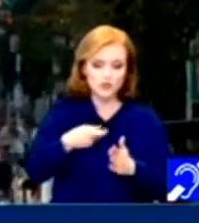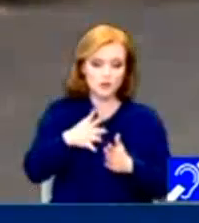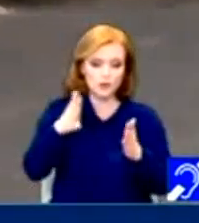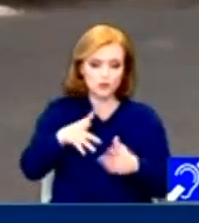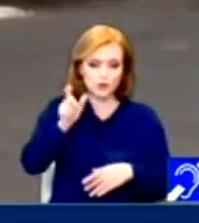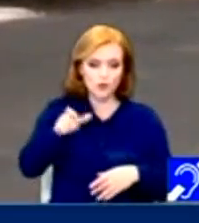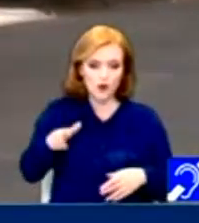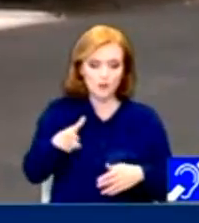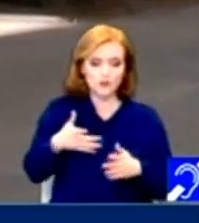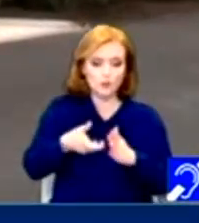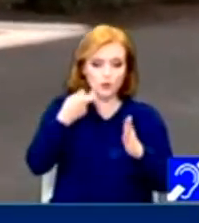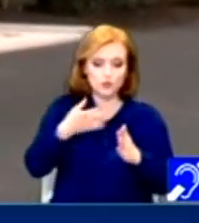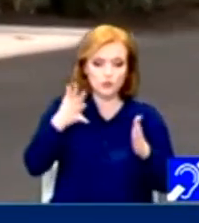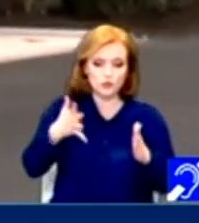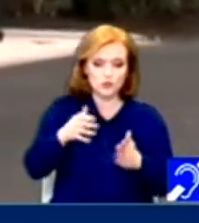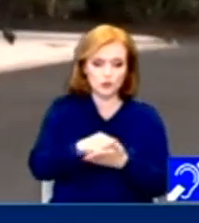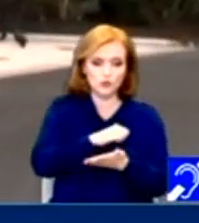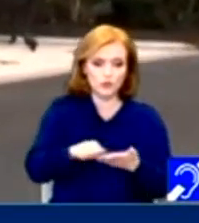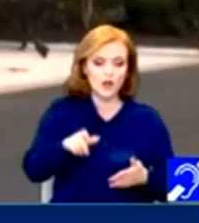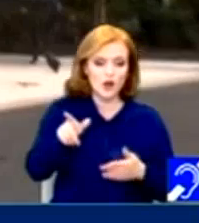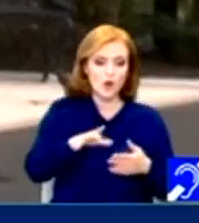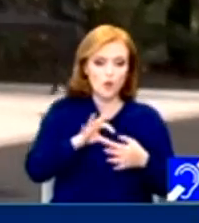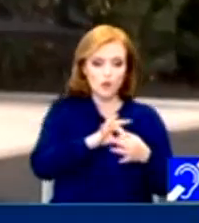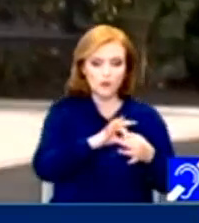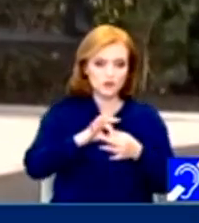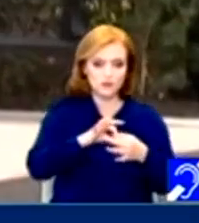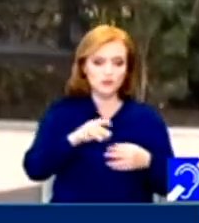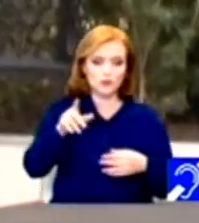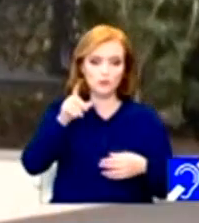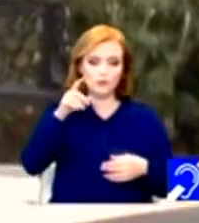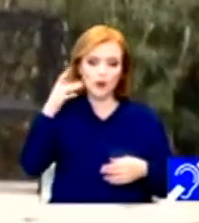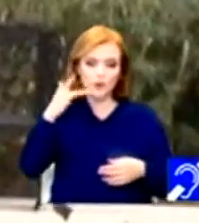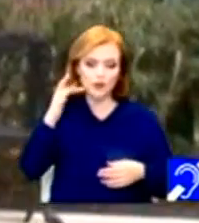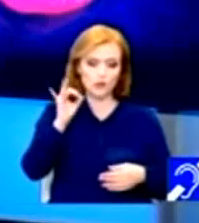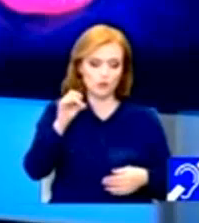furnizarea de documente referitoare la contactele președintelui Trump cu Ucraina.